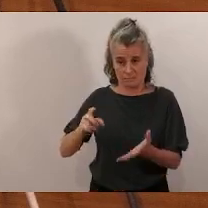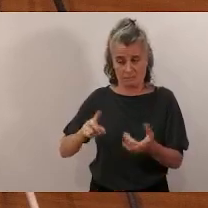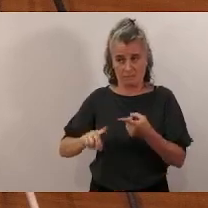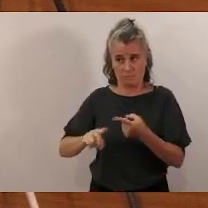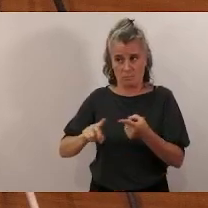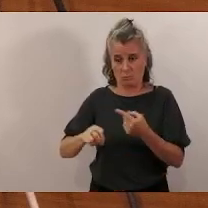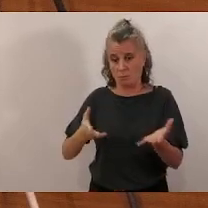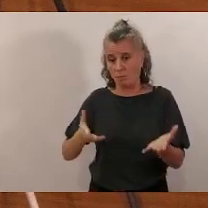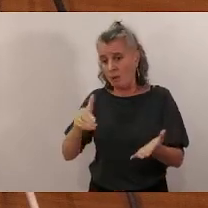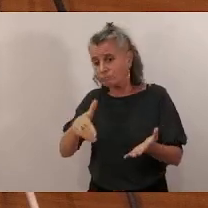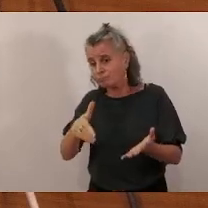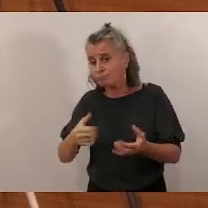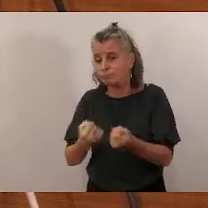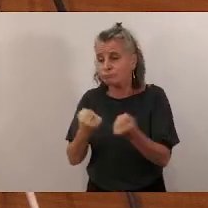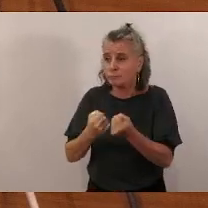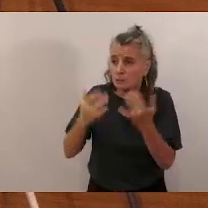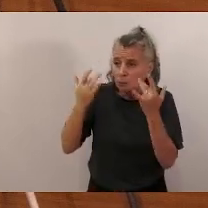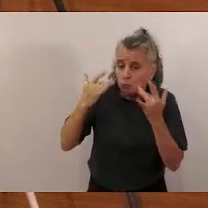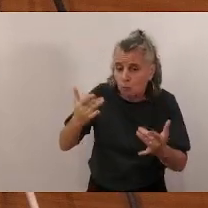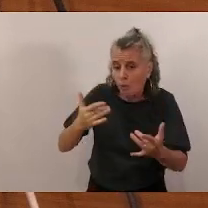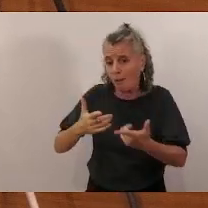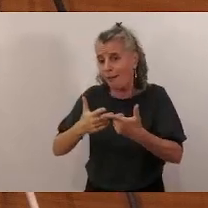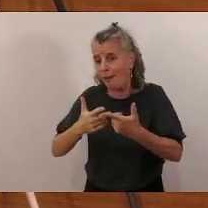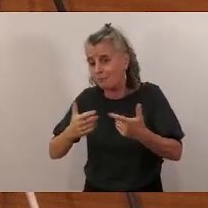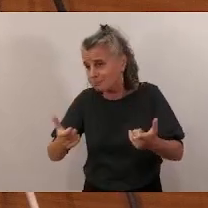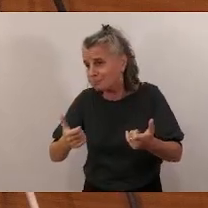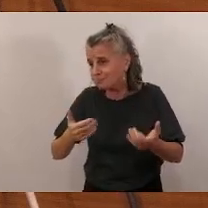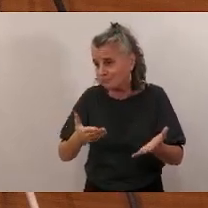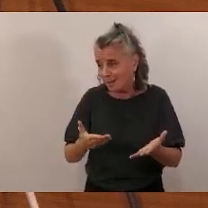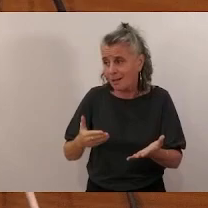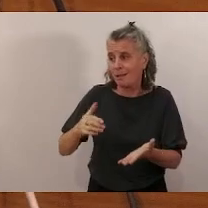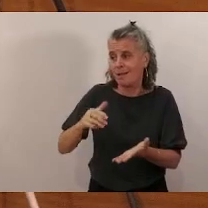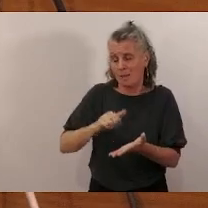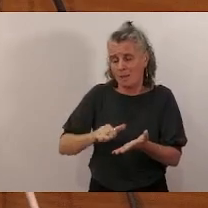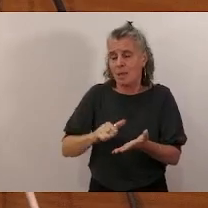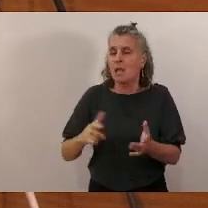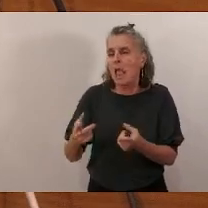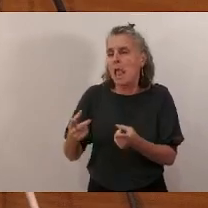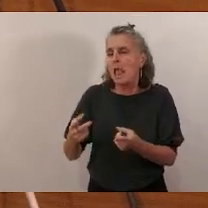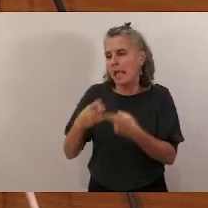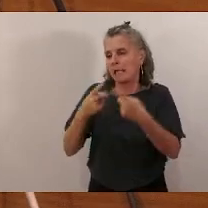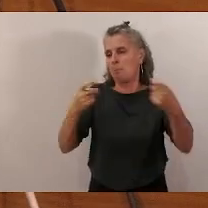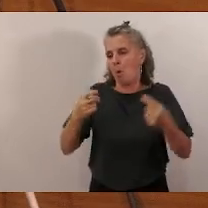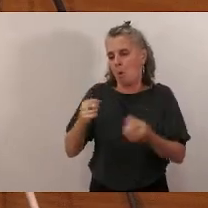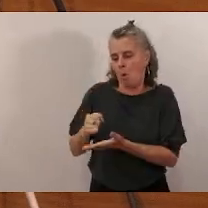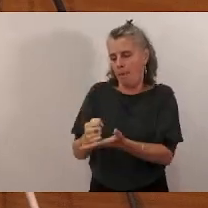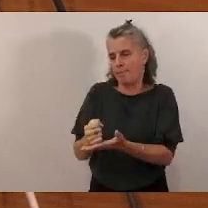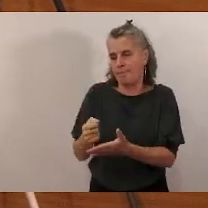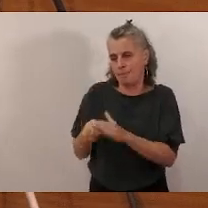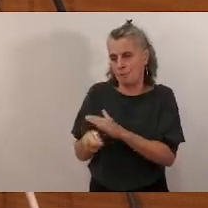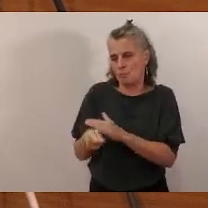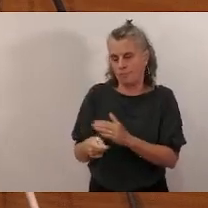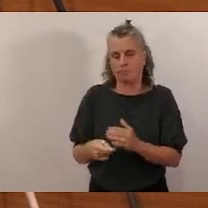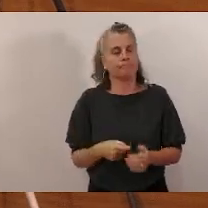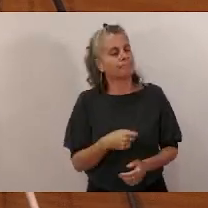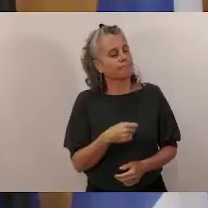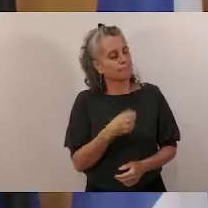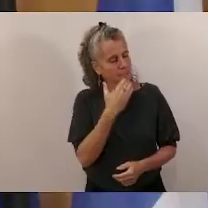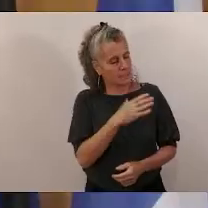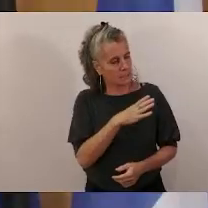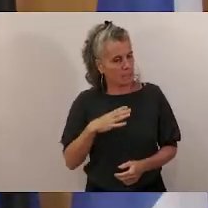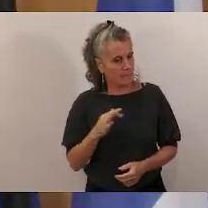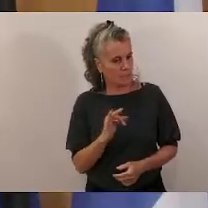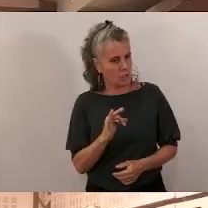et des activités culturelles pour lesquelles elle reçoit ici une aide à l'équipement. Merci Madame Fréchel. Sur le rapport